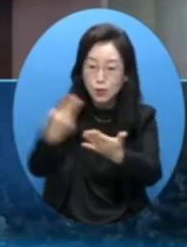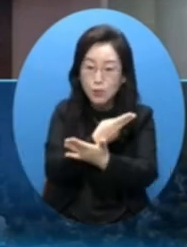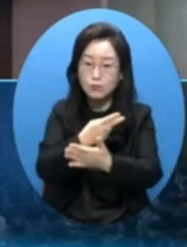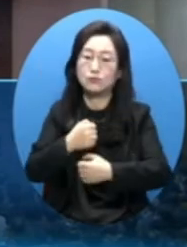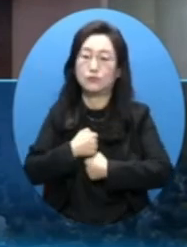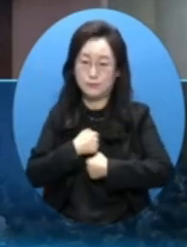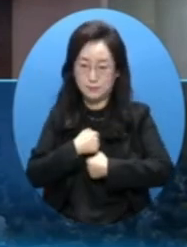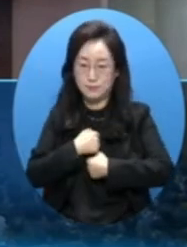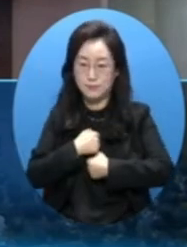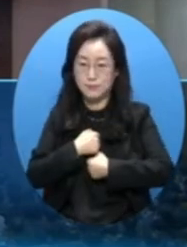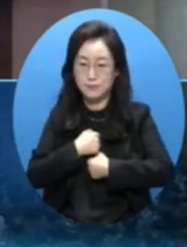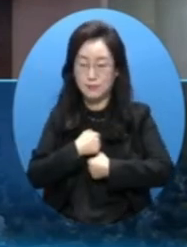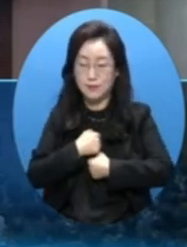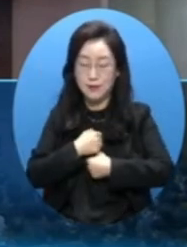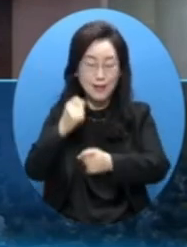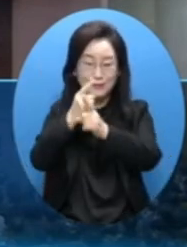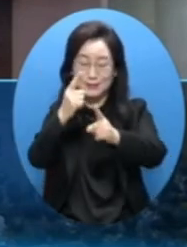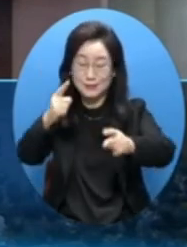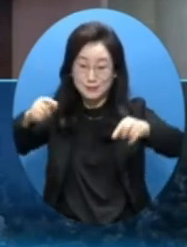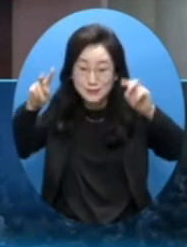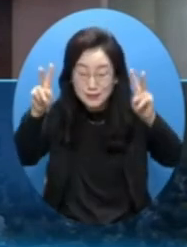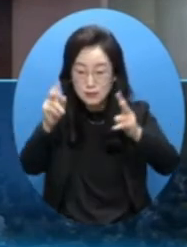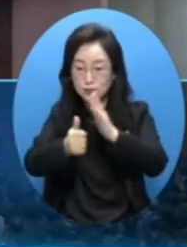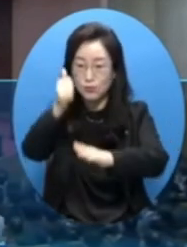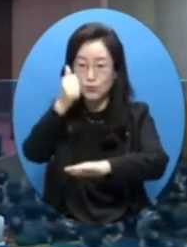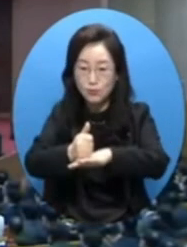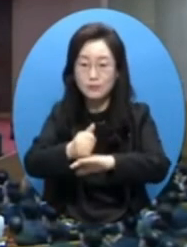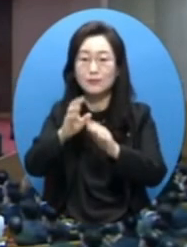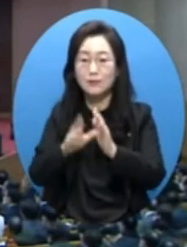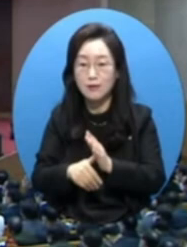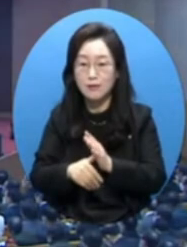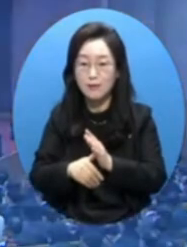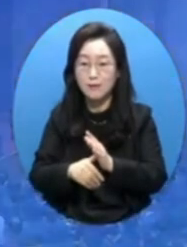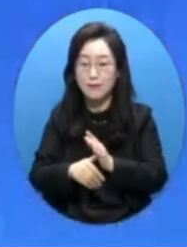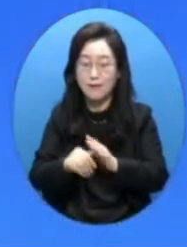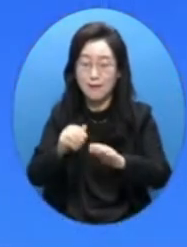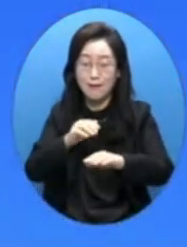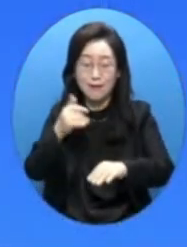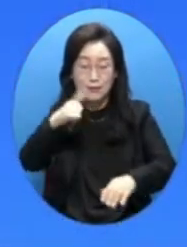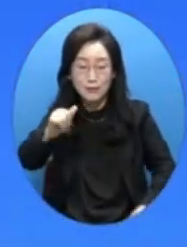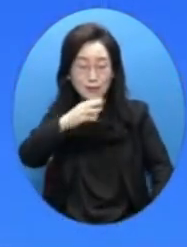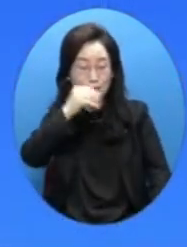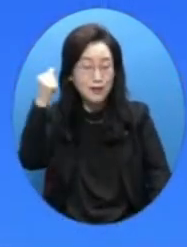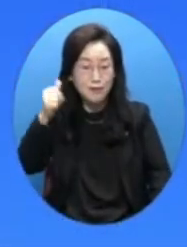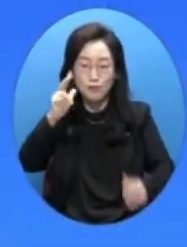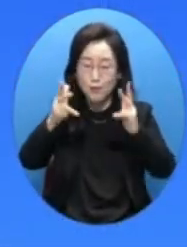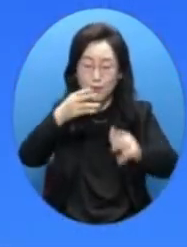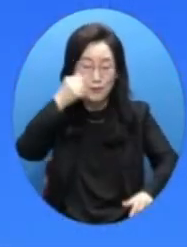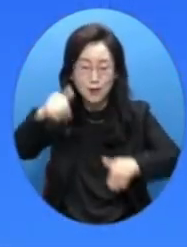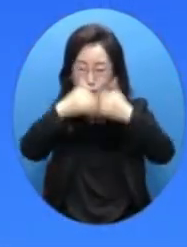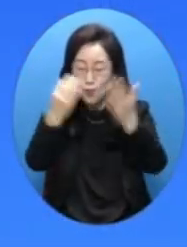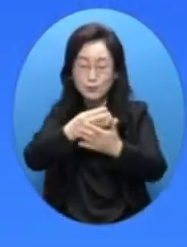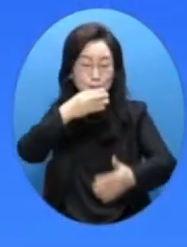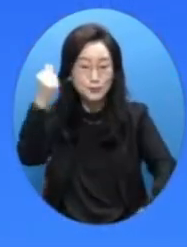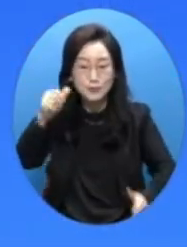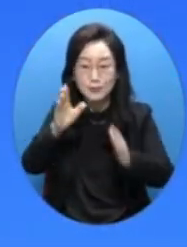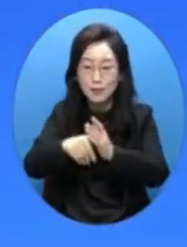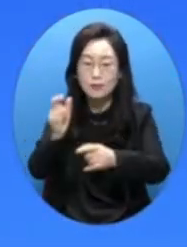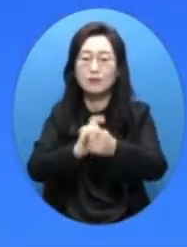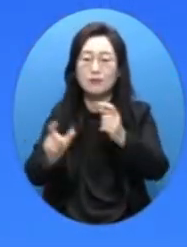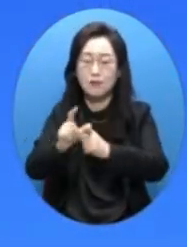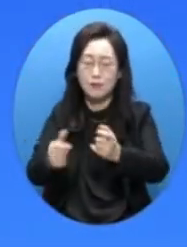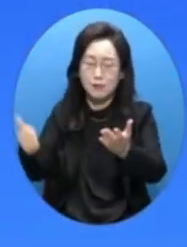조심하라 승리했을 때 성공했을 때 자녀가 잘 되고 사업이 잘 되고 범사가 잘 될 때 우리 그때